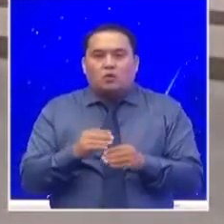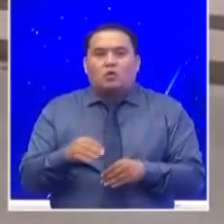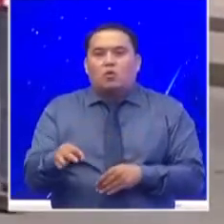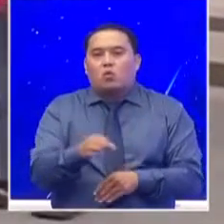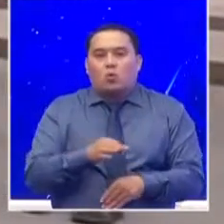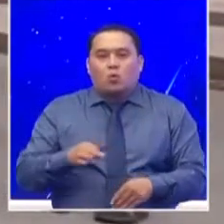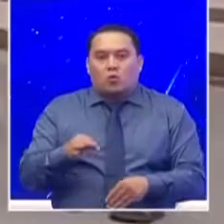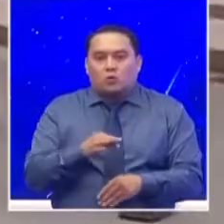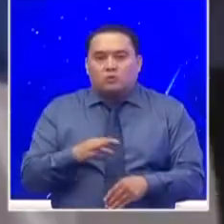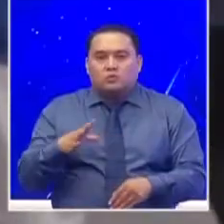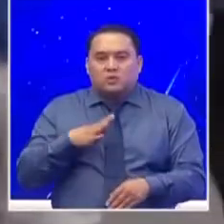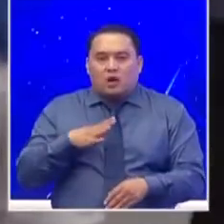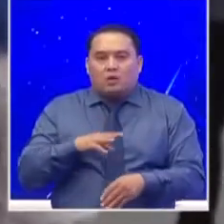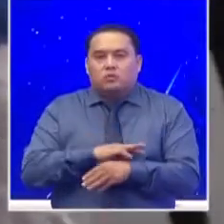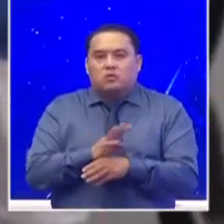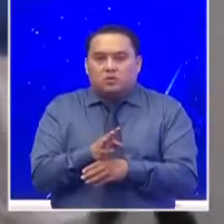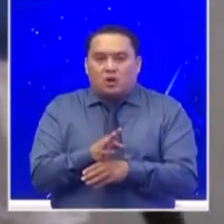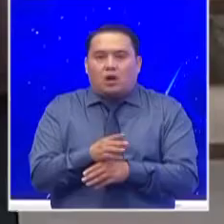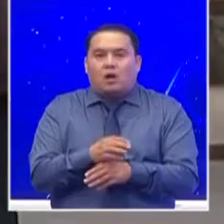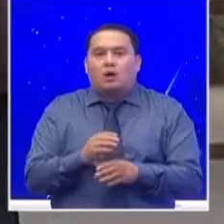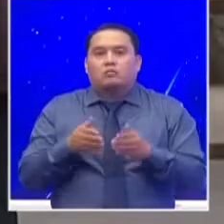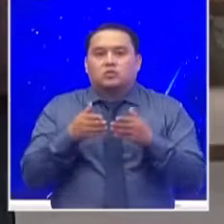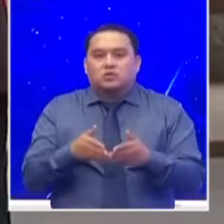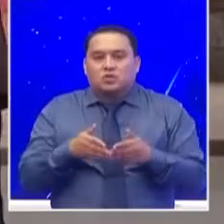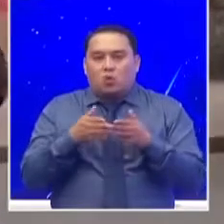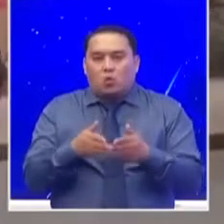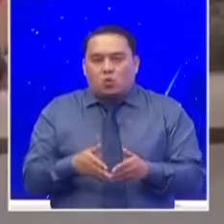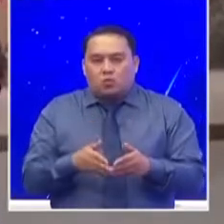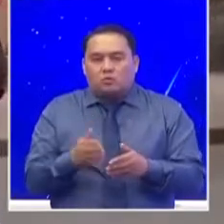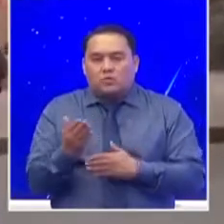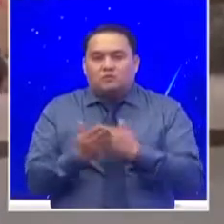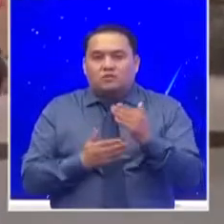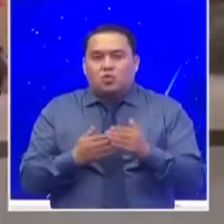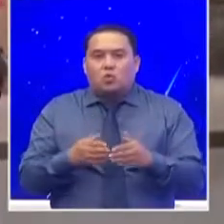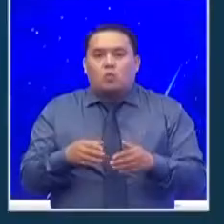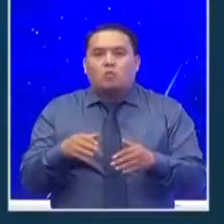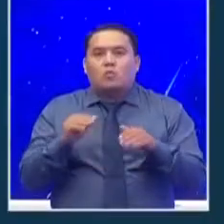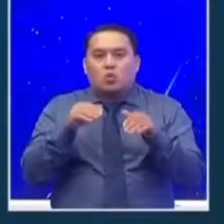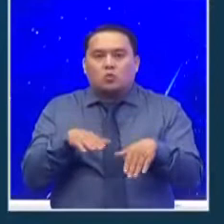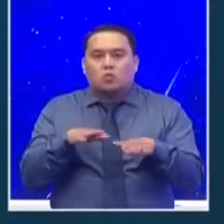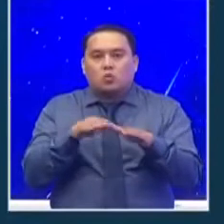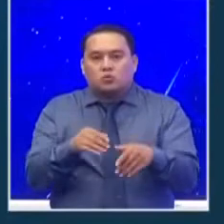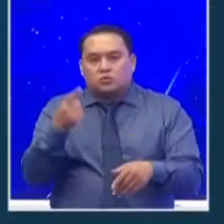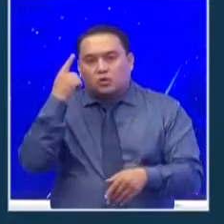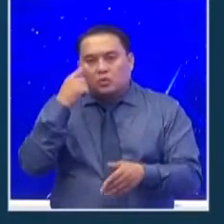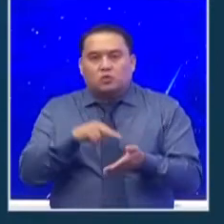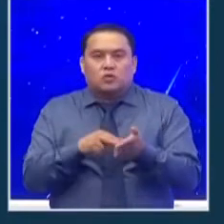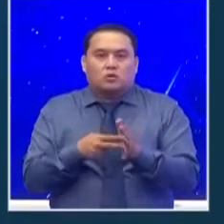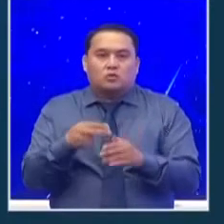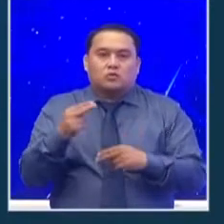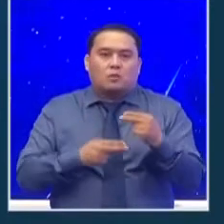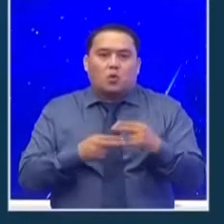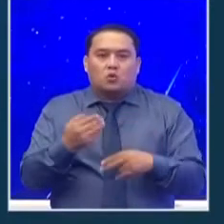что искусственный остров обеспечит защиту порта Копенгагена от повышения уровня моря. Власти задумали строительство